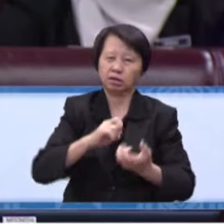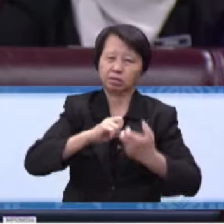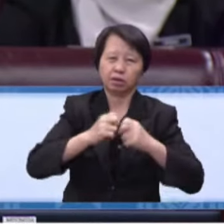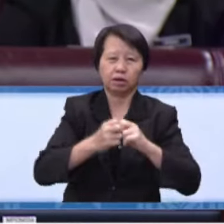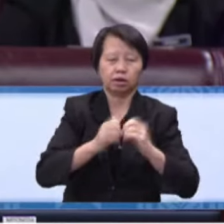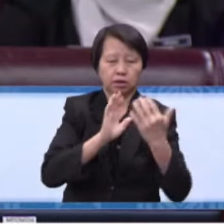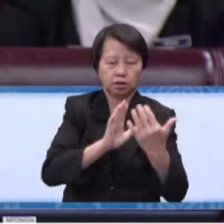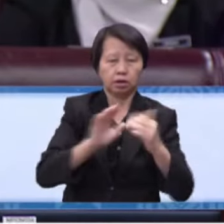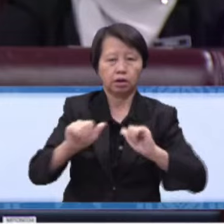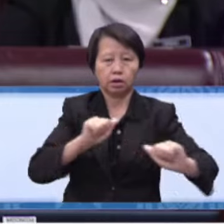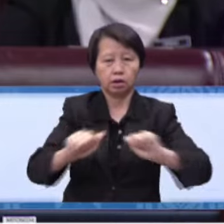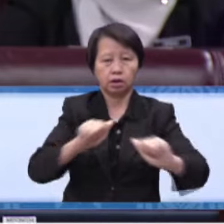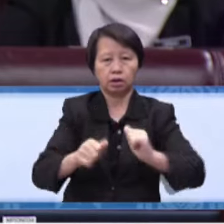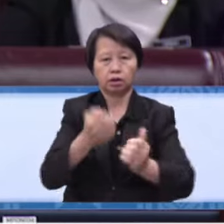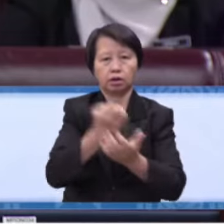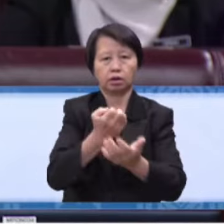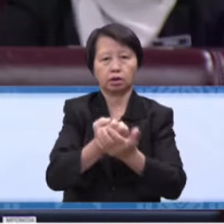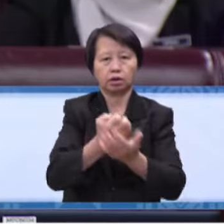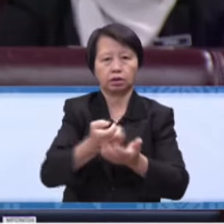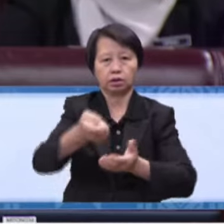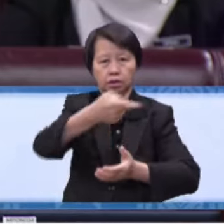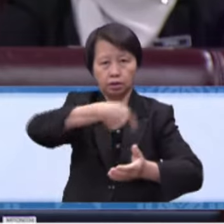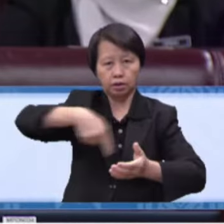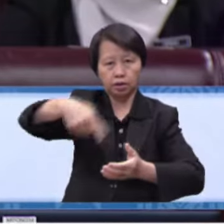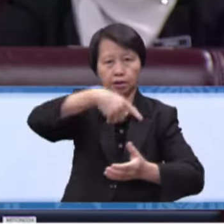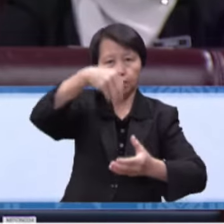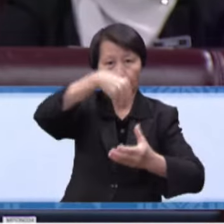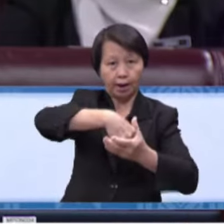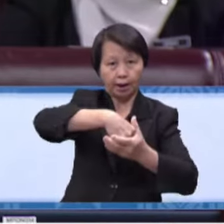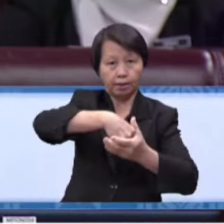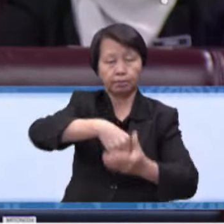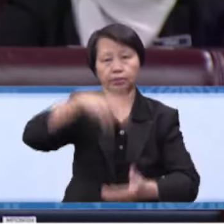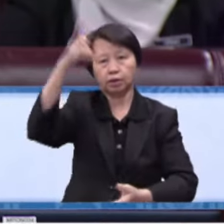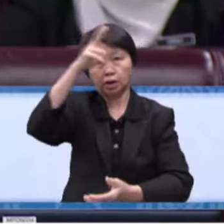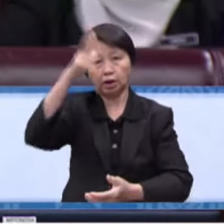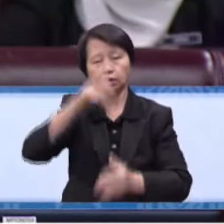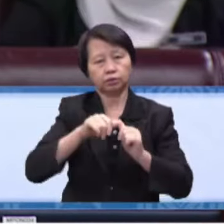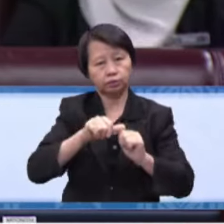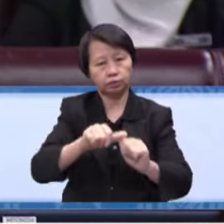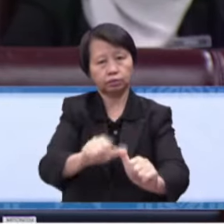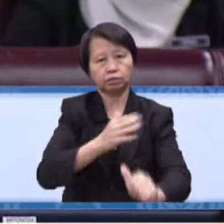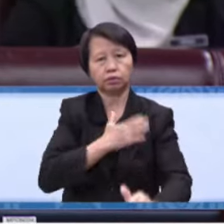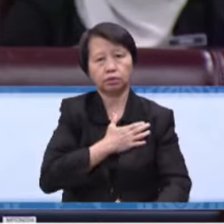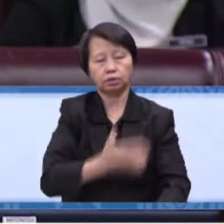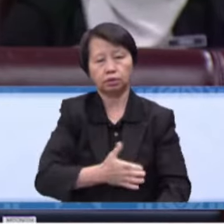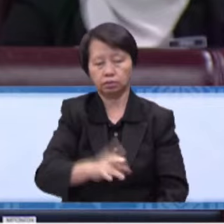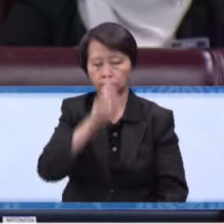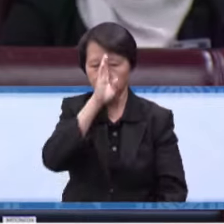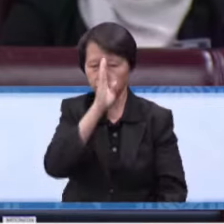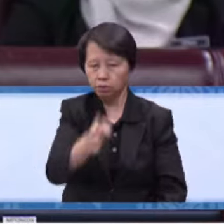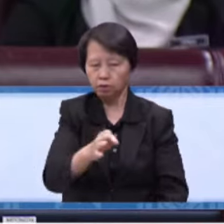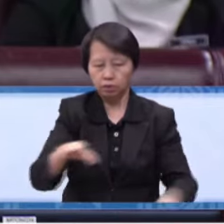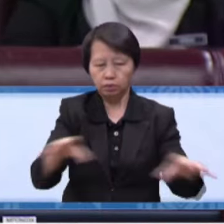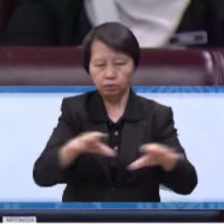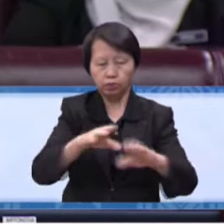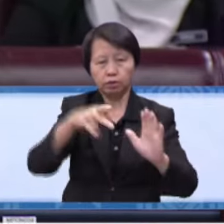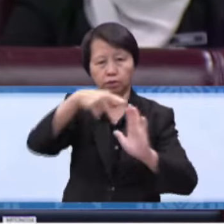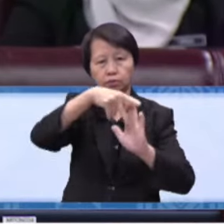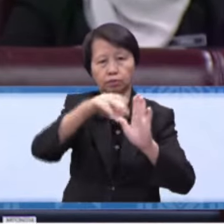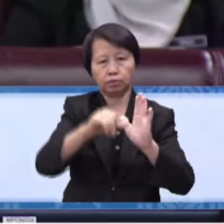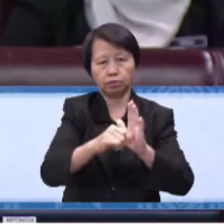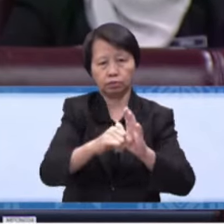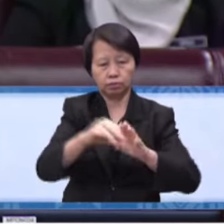terhadap activity ekonomi domestik oleh itu kerajaan terus komited dan fokus dalam usai melaksanakan polisi